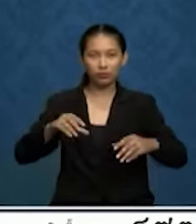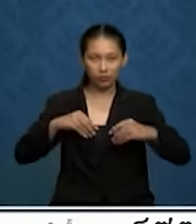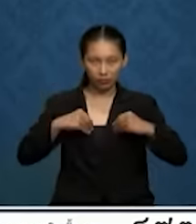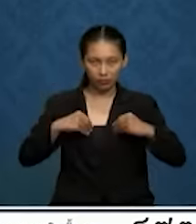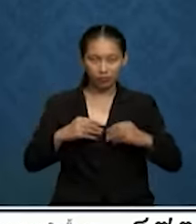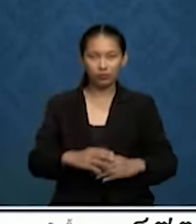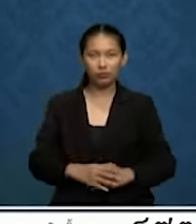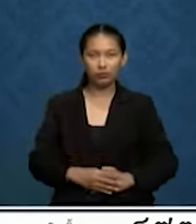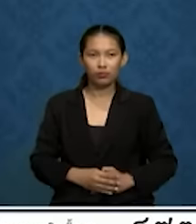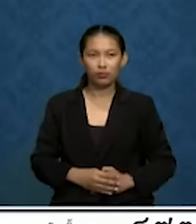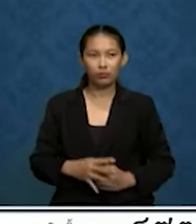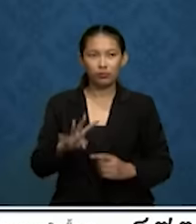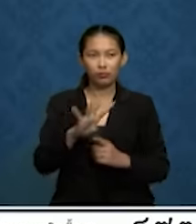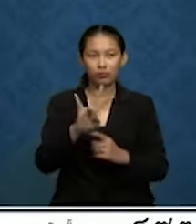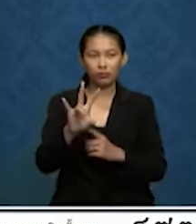อบครับ